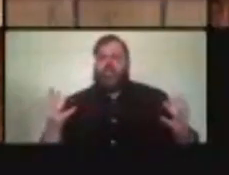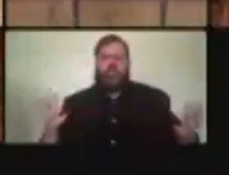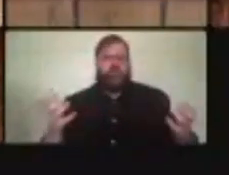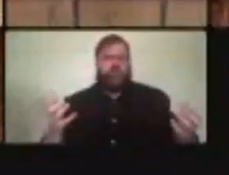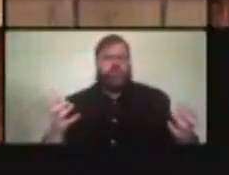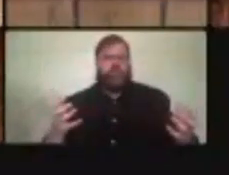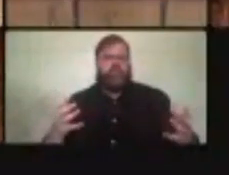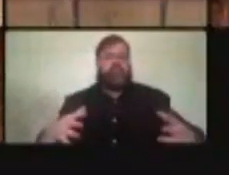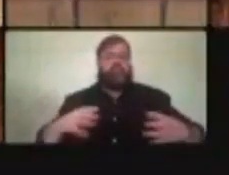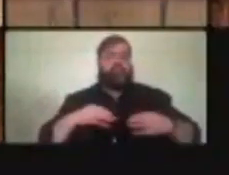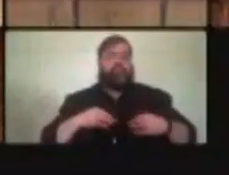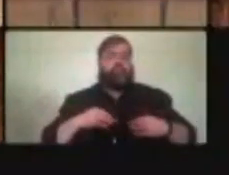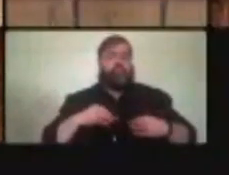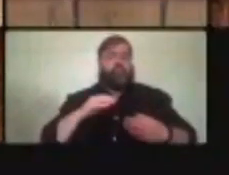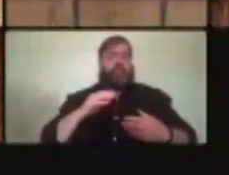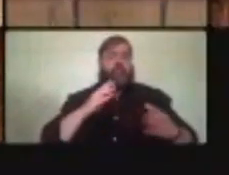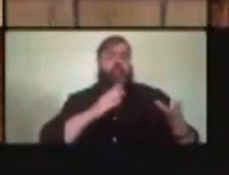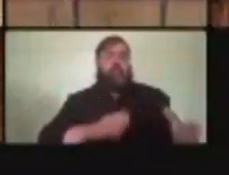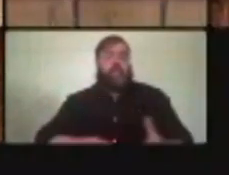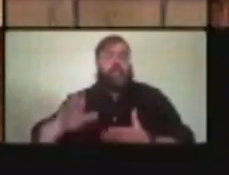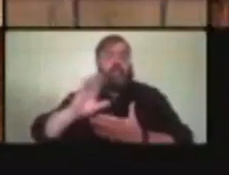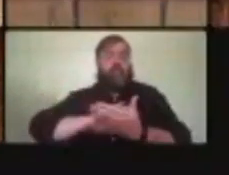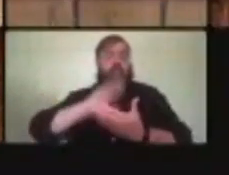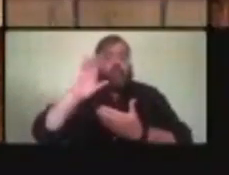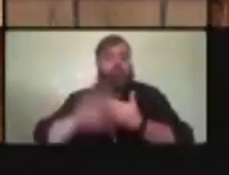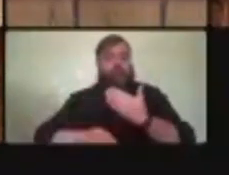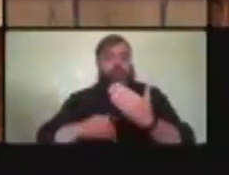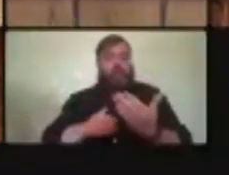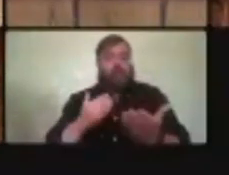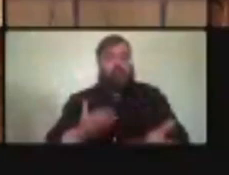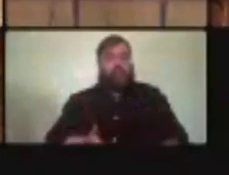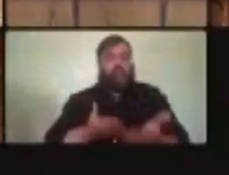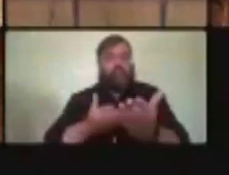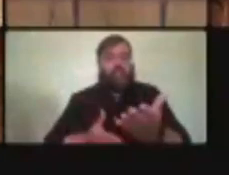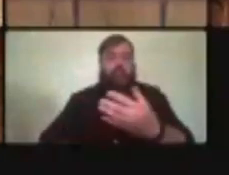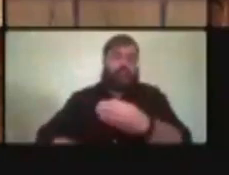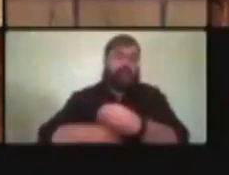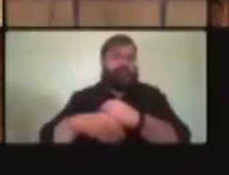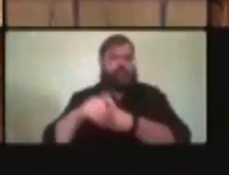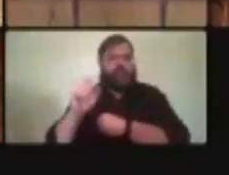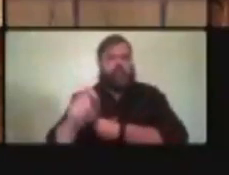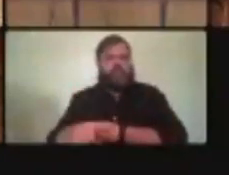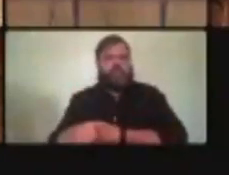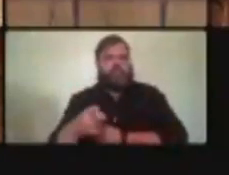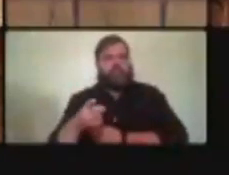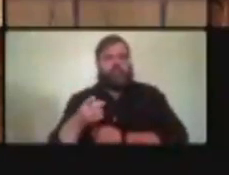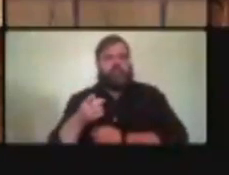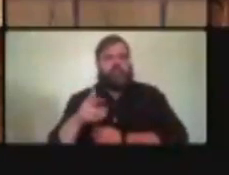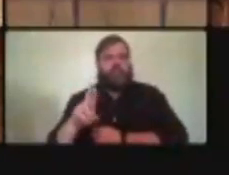mpango. Je, kufikia sasa, je, kuna msaada wa kupokea kalenda ya mpango?